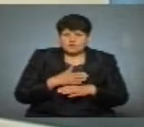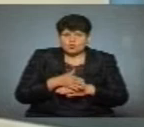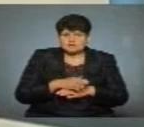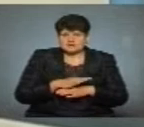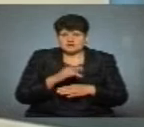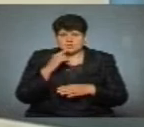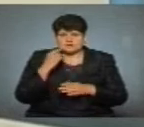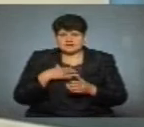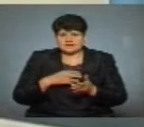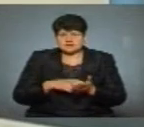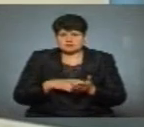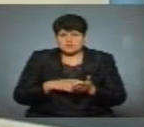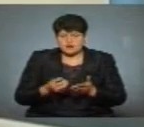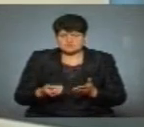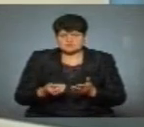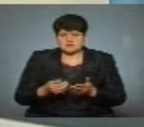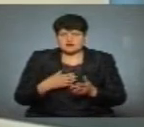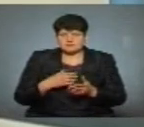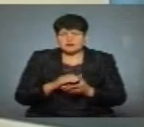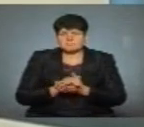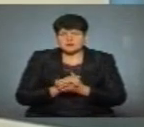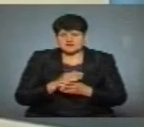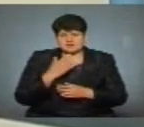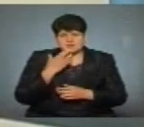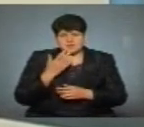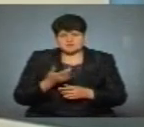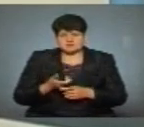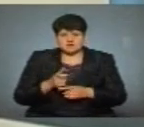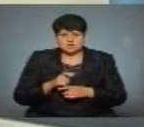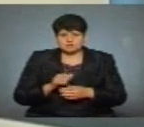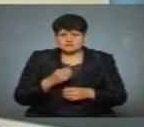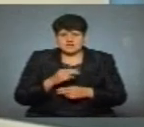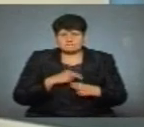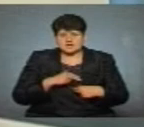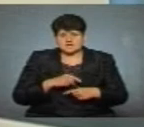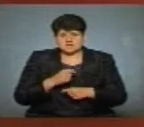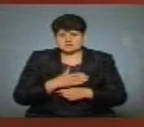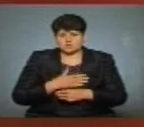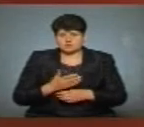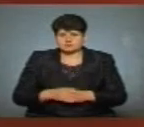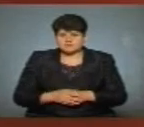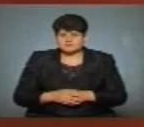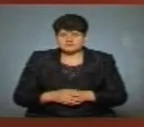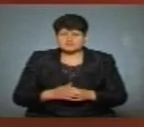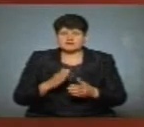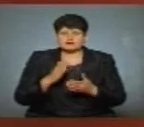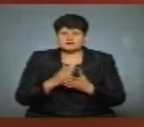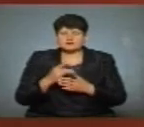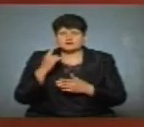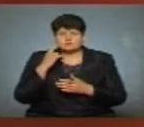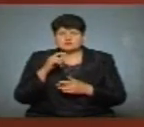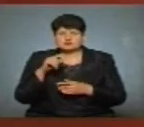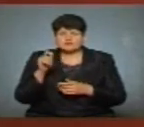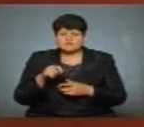а росіяни нас боялися. Хоча ми насправді мирна нація і дуже працелюбна. Побутує така думка, що війна триває, тому що